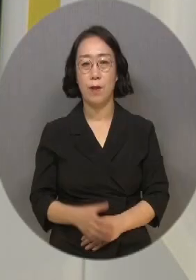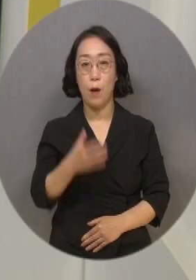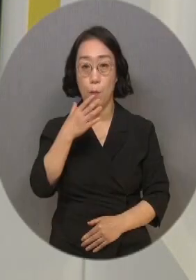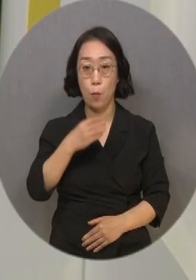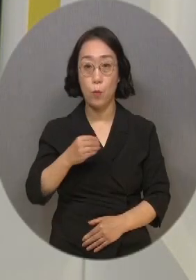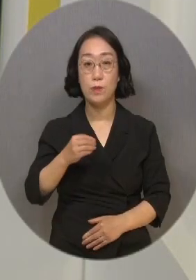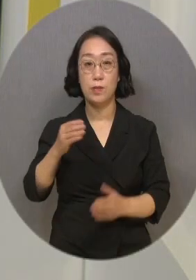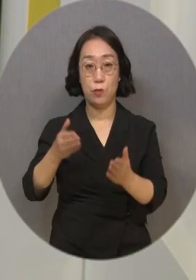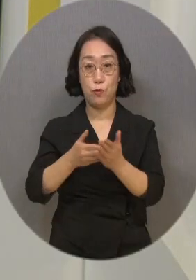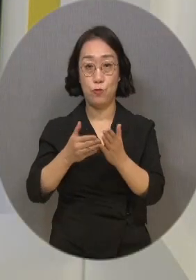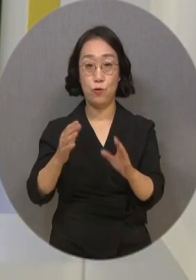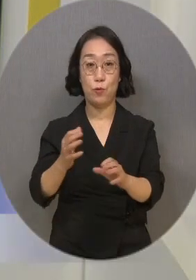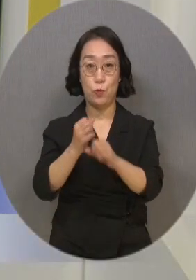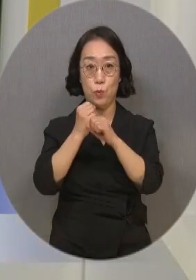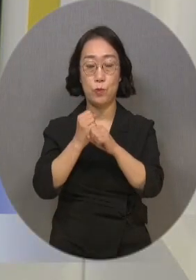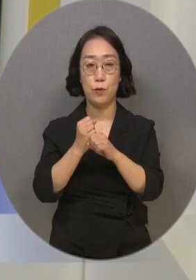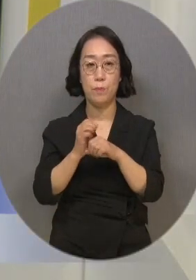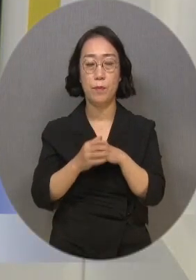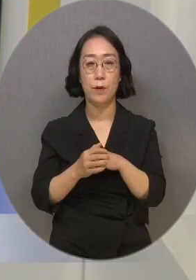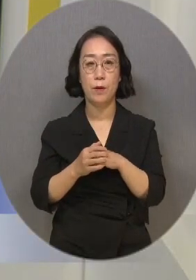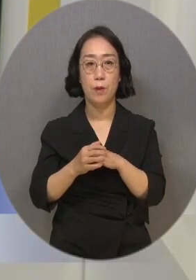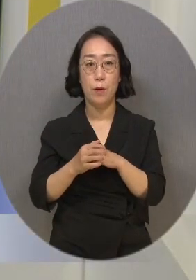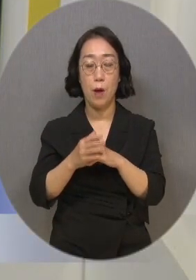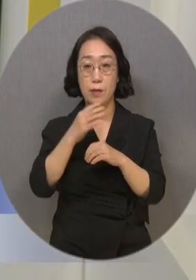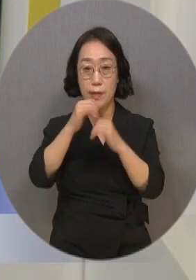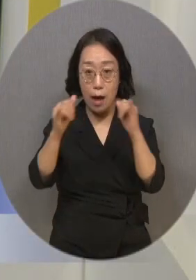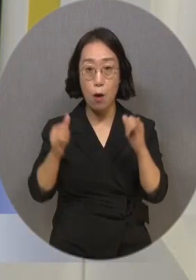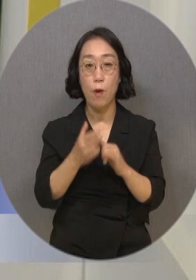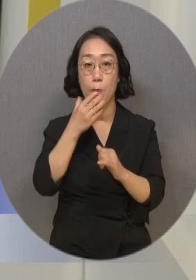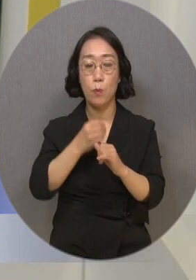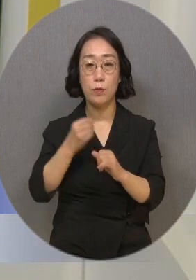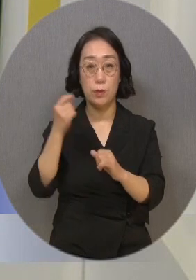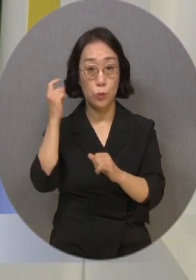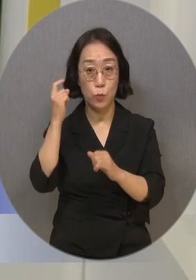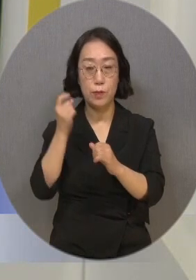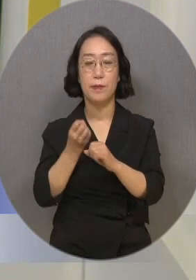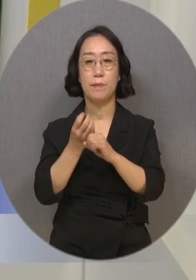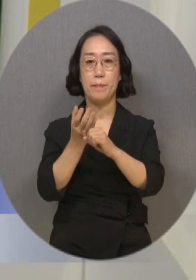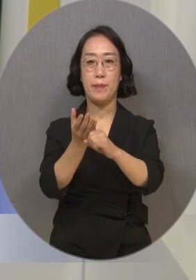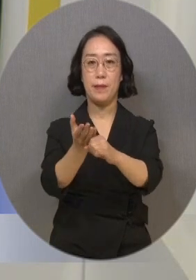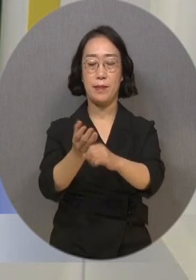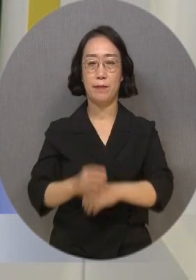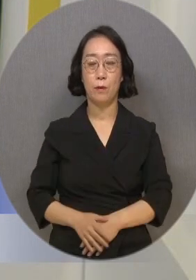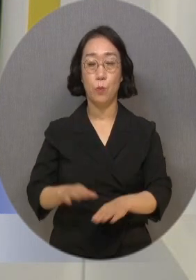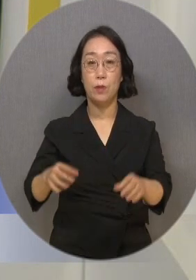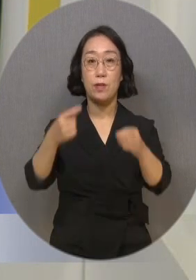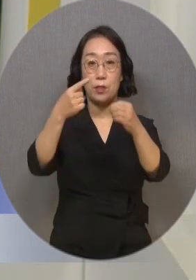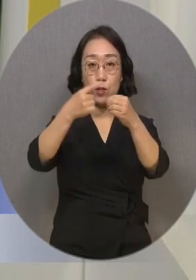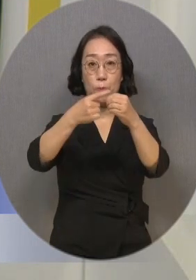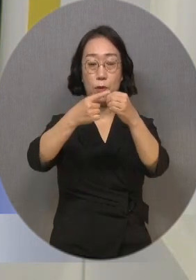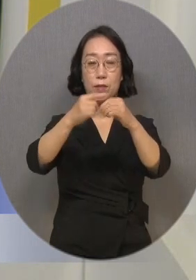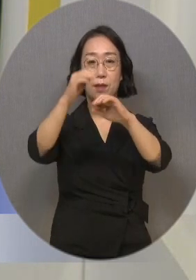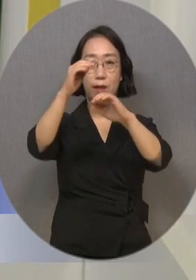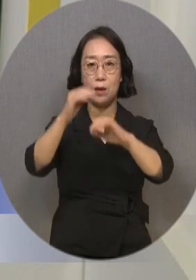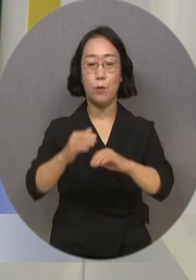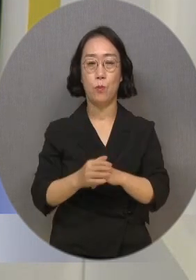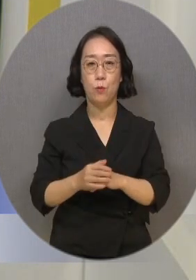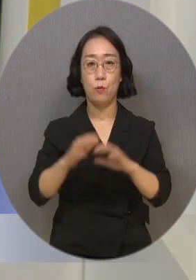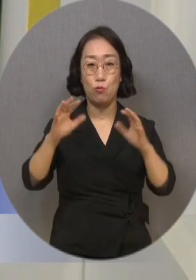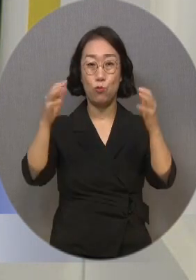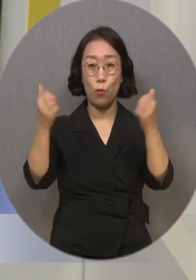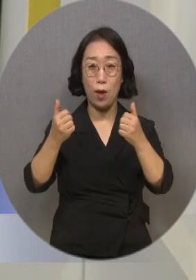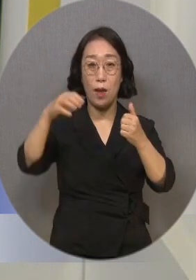웰페어뉴스 브리핑 박정현입니다 웰페어뉴스와 함께 사회복지개 이슈를 만나봅니다 오늘 첫 번째 기사입니다